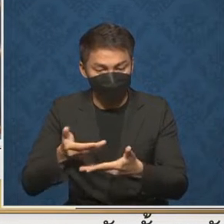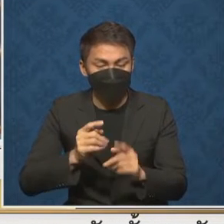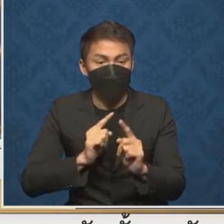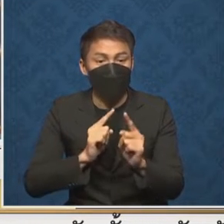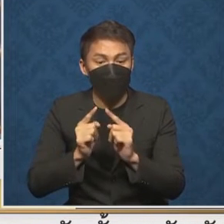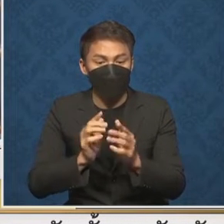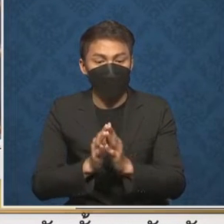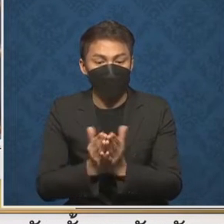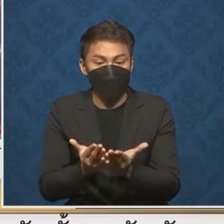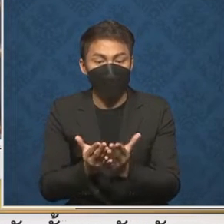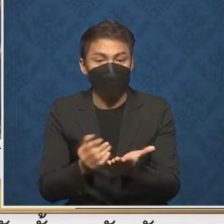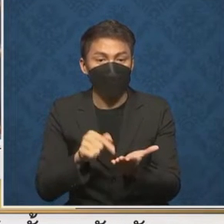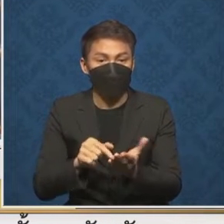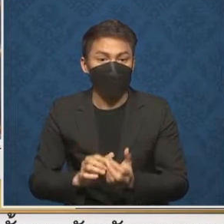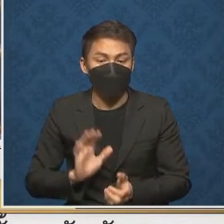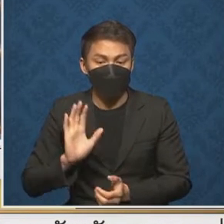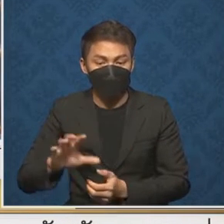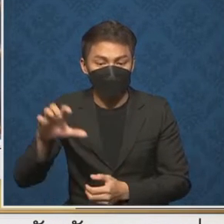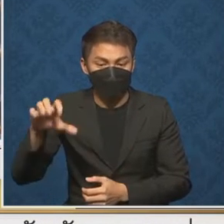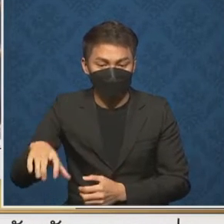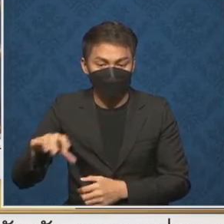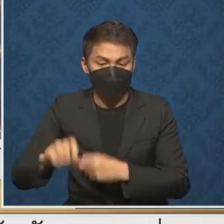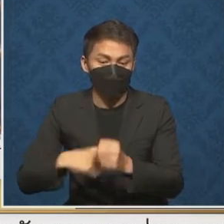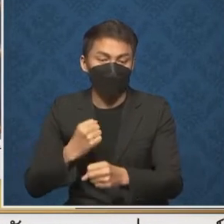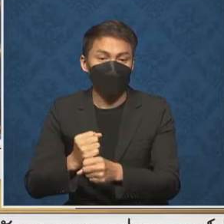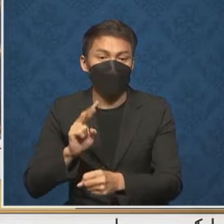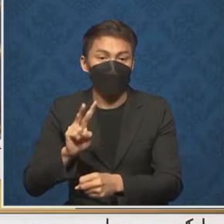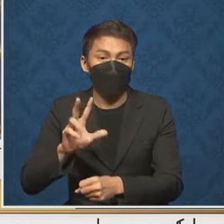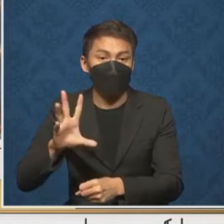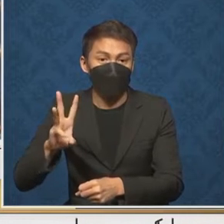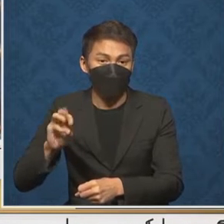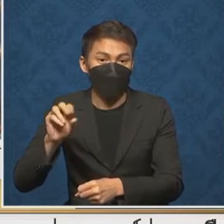องสถาบนประปก 9 ปี 263